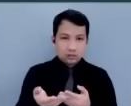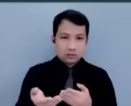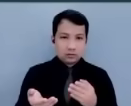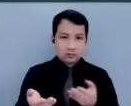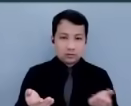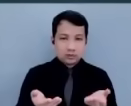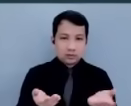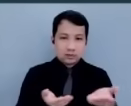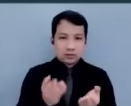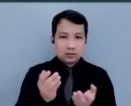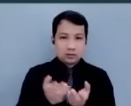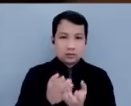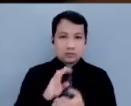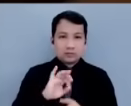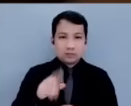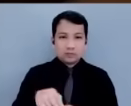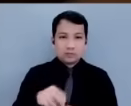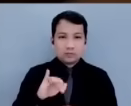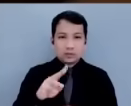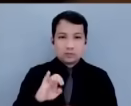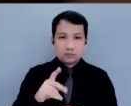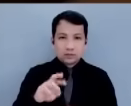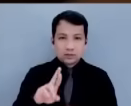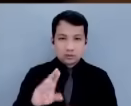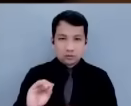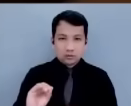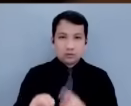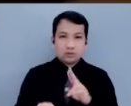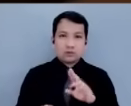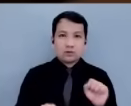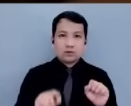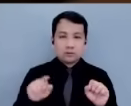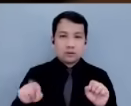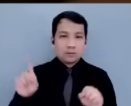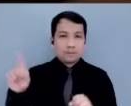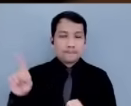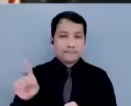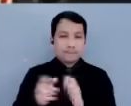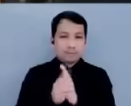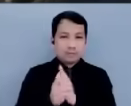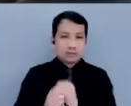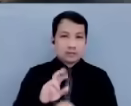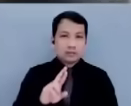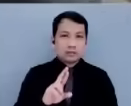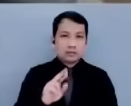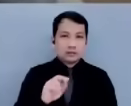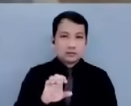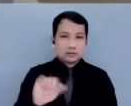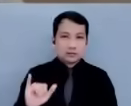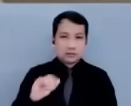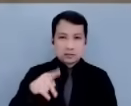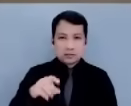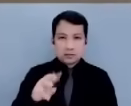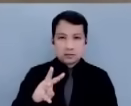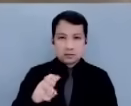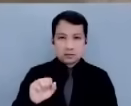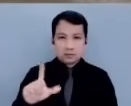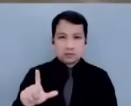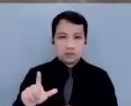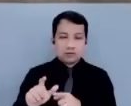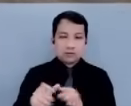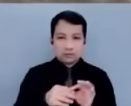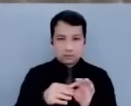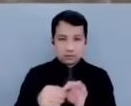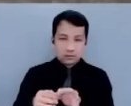Philippine vessel na BRP Malabrigo. Ayon kay U.S. Maritime Security Expert Ray Powell, March 7 ng habulin, harangan